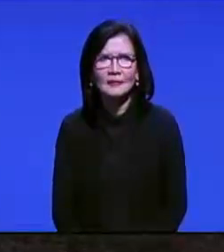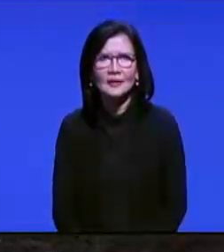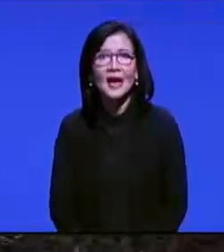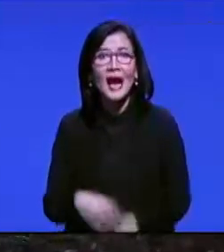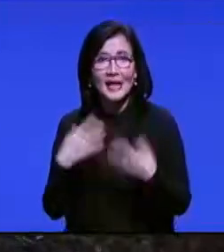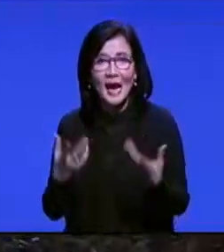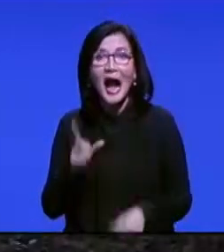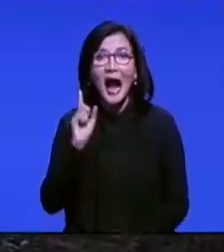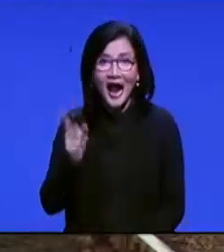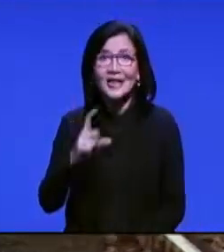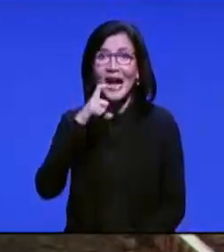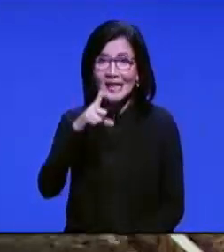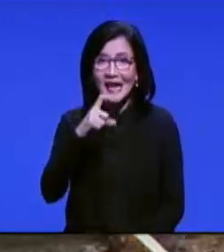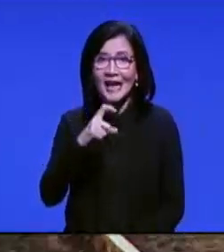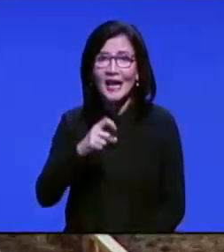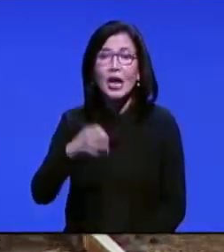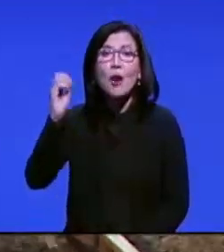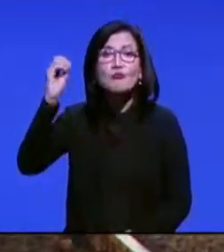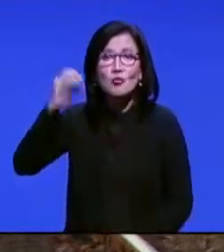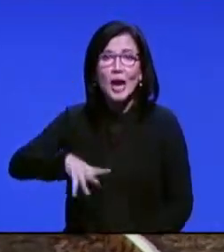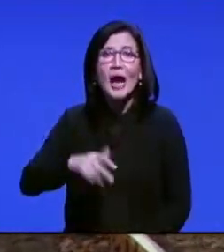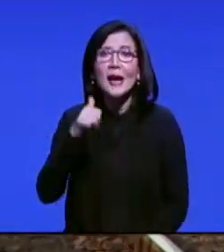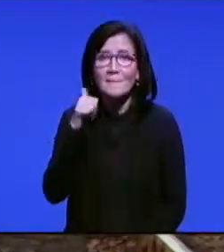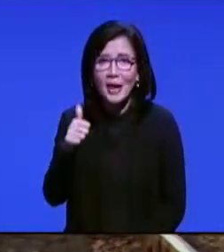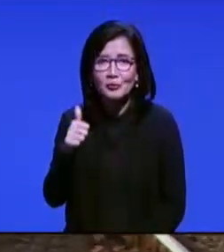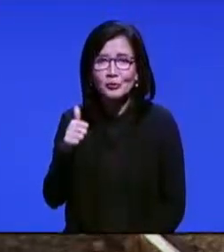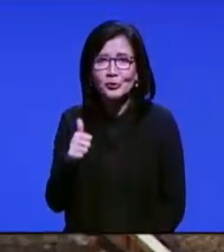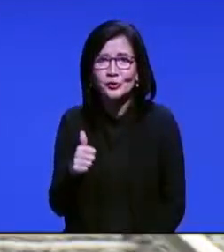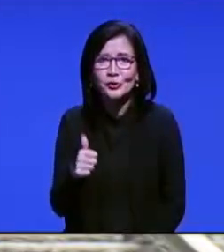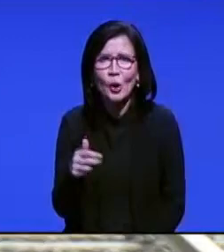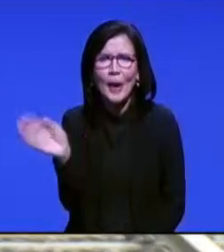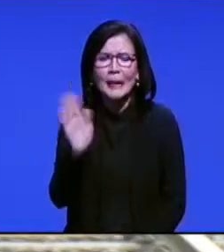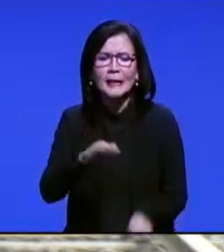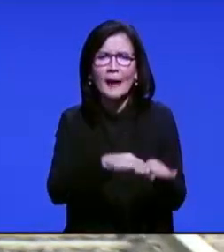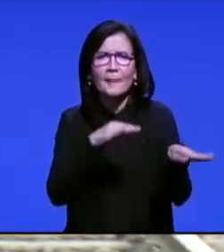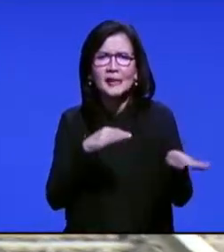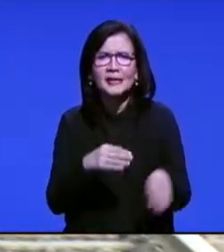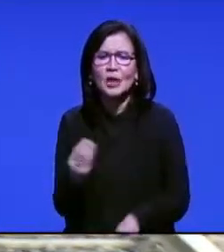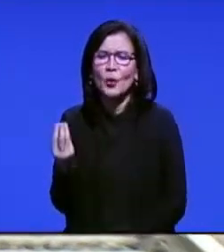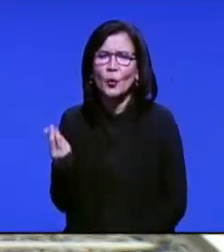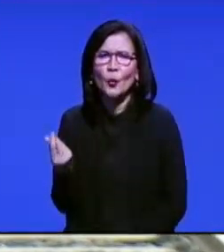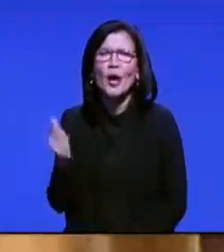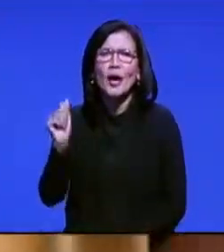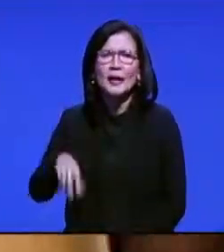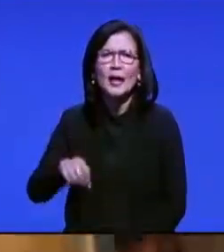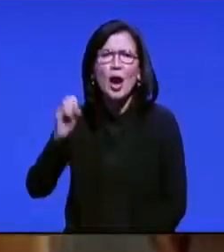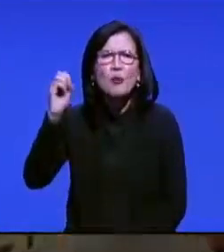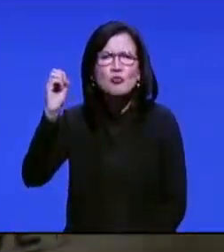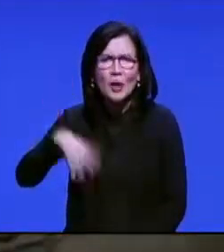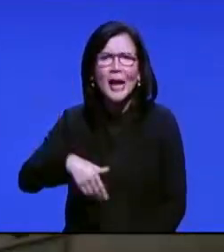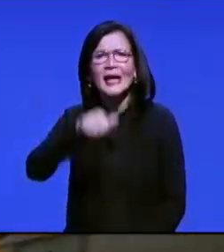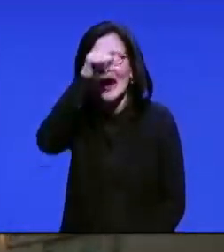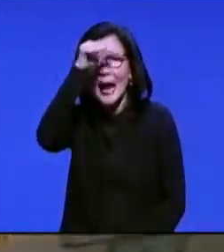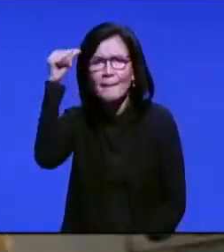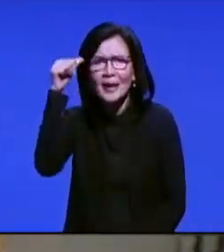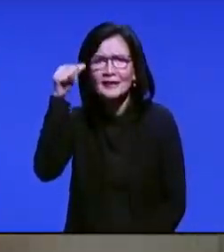Nah, ada cara yang paling murah dan efektif untuk menghindari neraka kemacetan ini. Ongkosnya pun jauh lebih hemat, apalagi